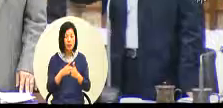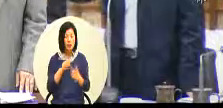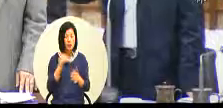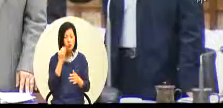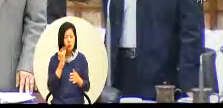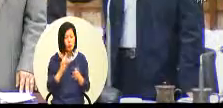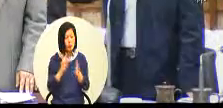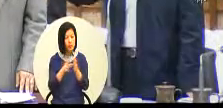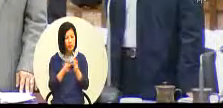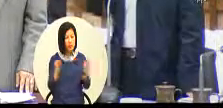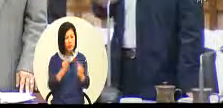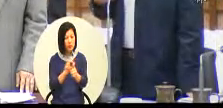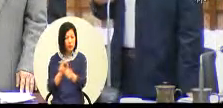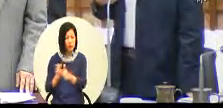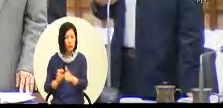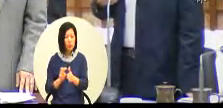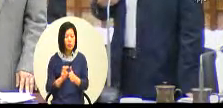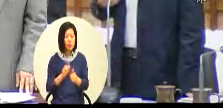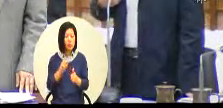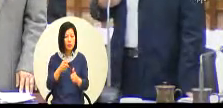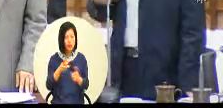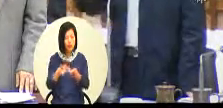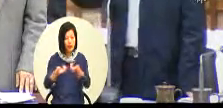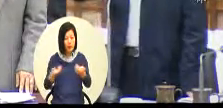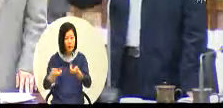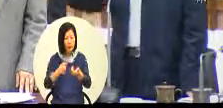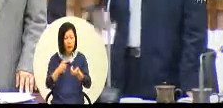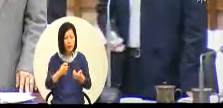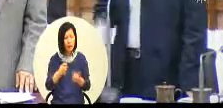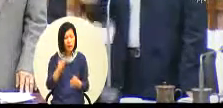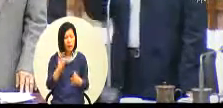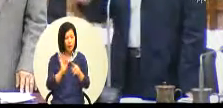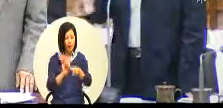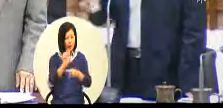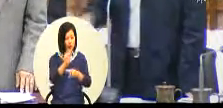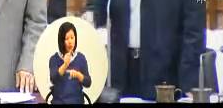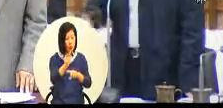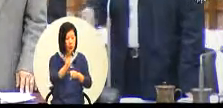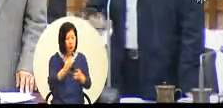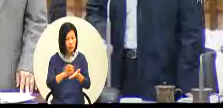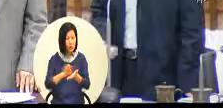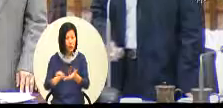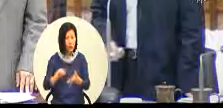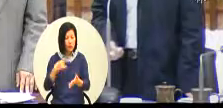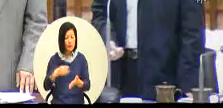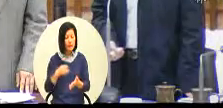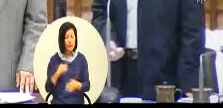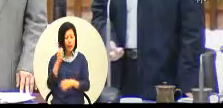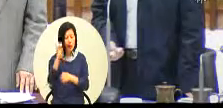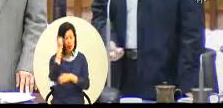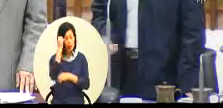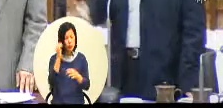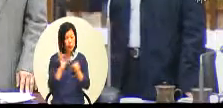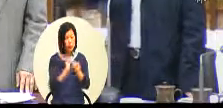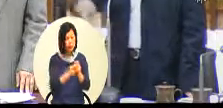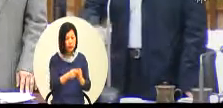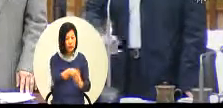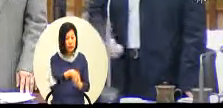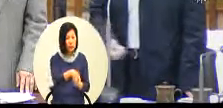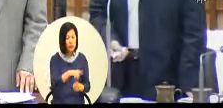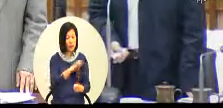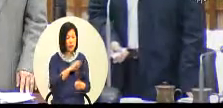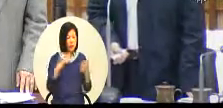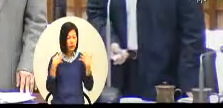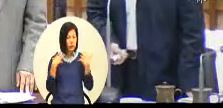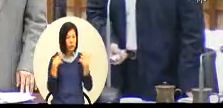长照，是在他所分配的那50%来支应，而不是让我们地方去来承受他所谓的给